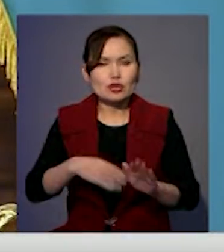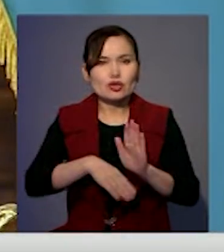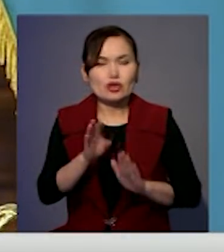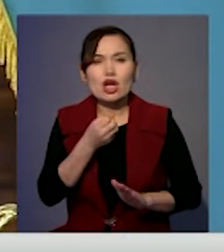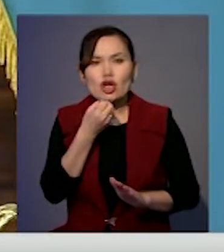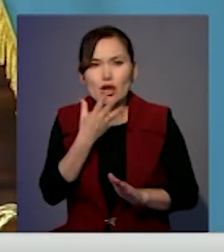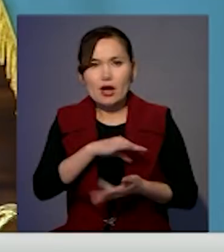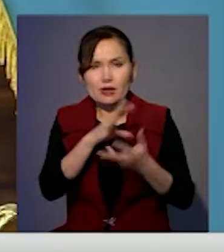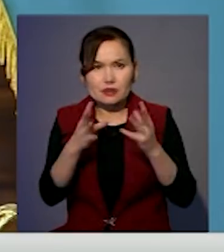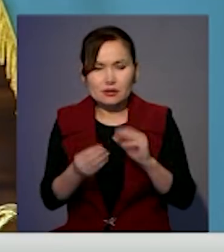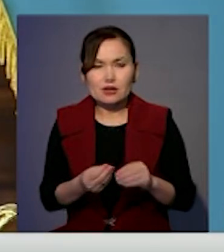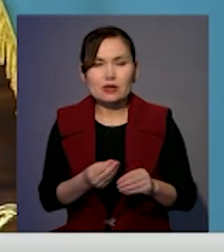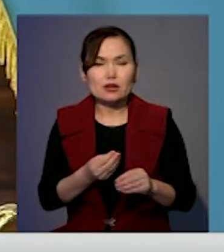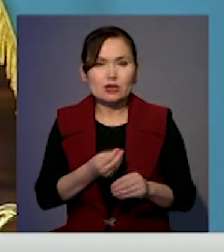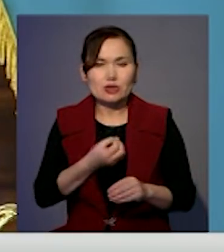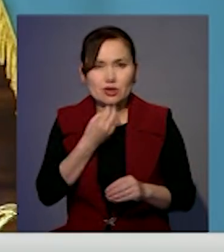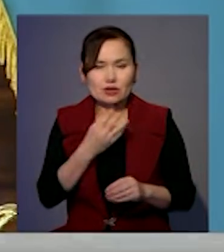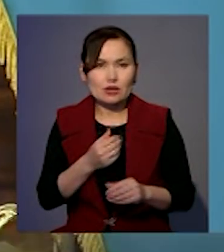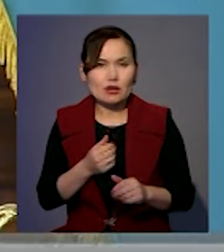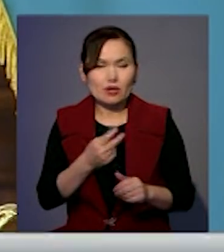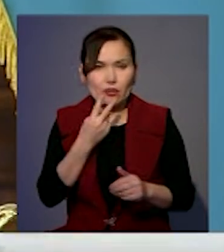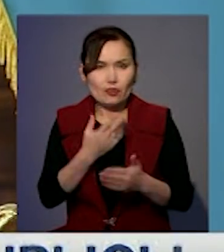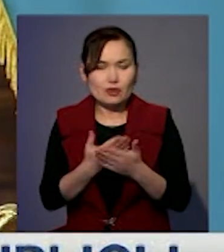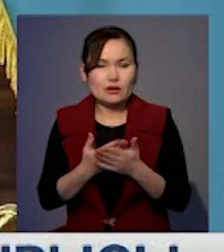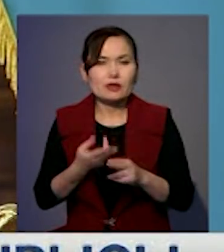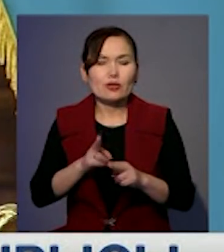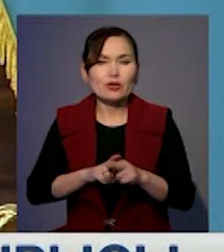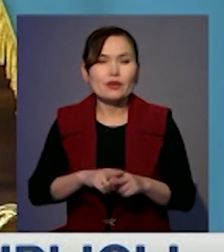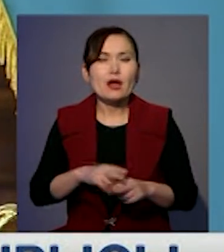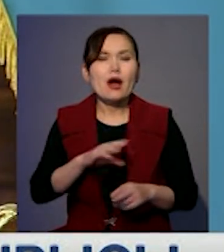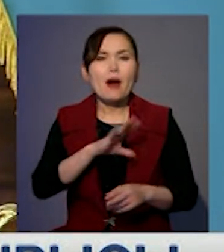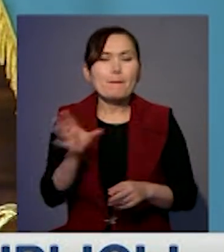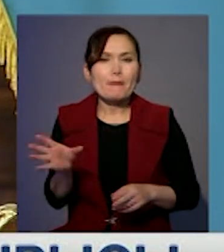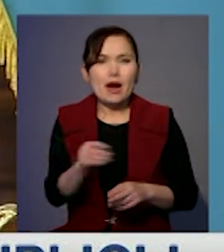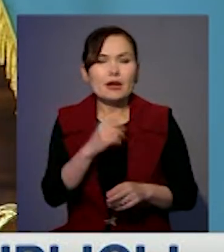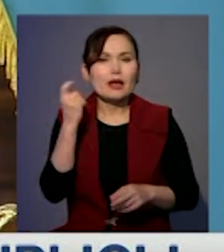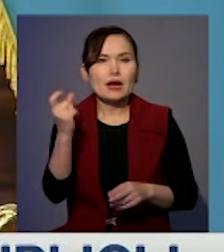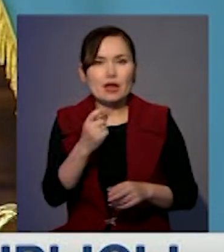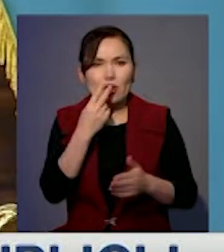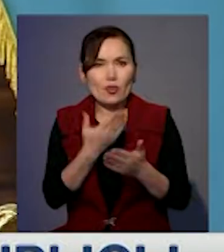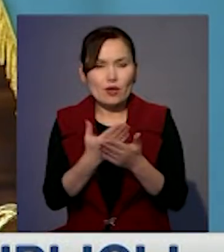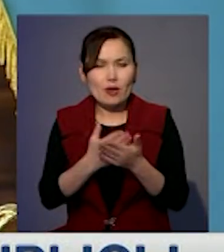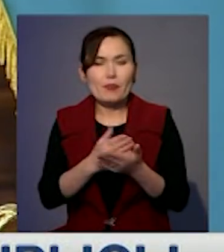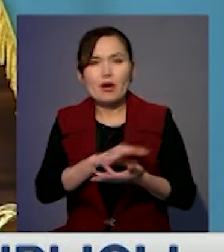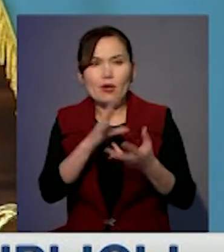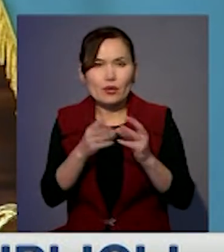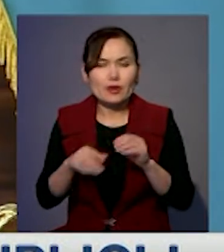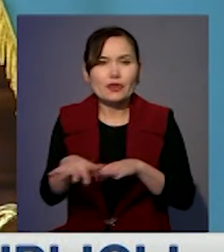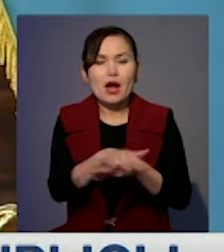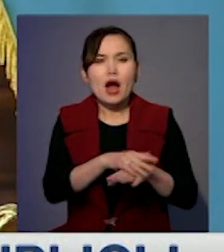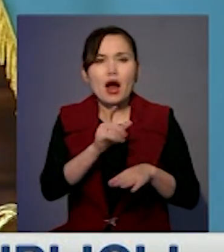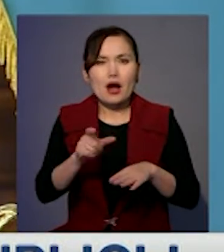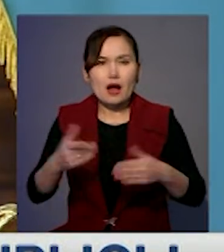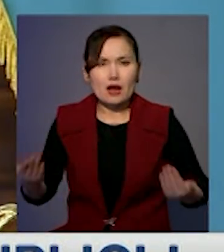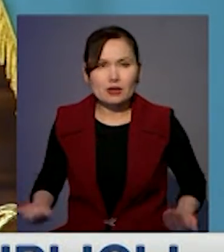жақсы көрсеткіш деп айтуға болады. Аталған экономикалық көрсеткіштердің барлығы халықтың тұрмысының жақсарып,